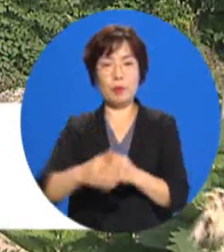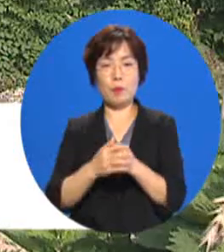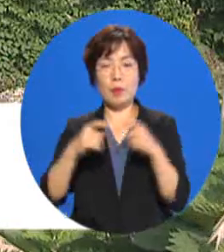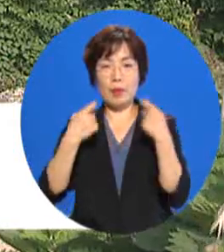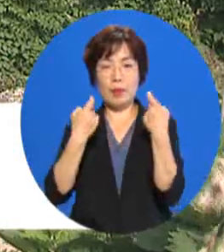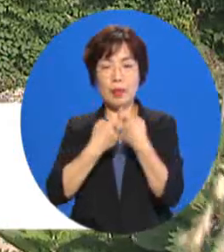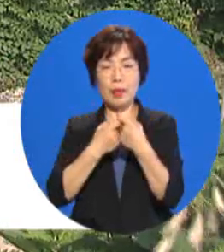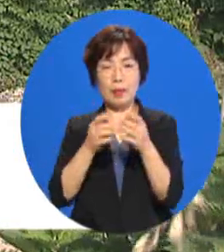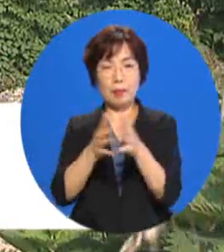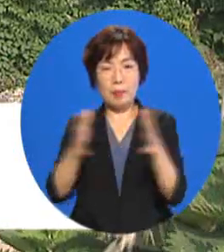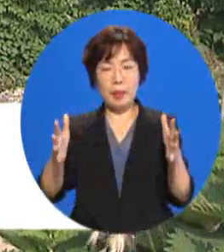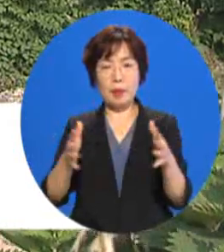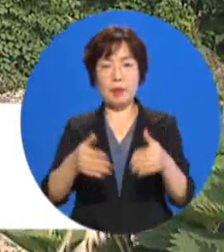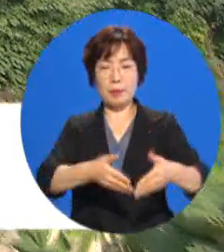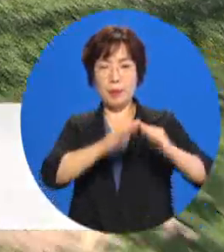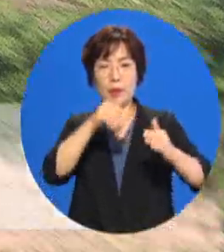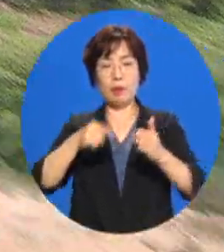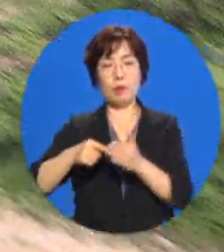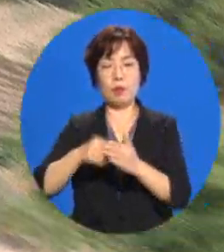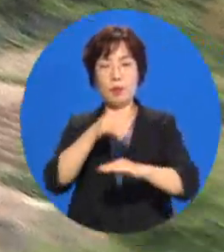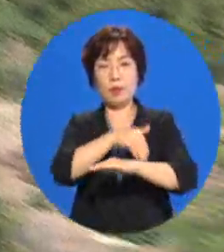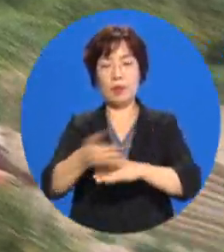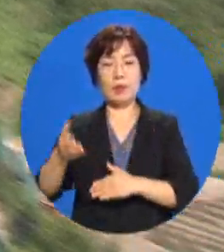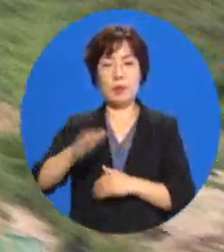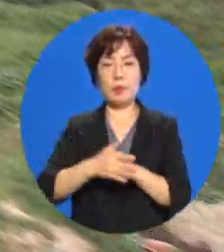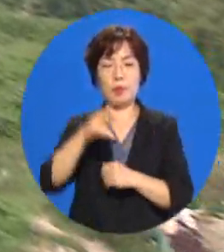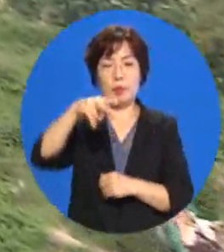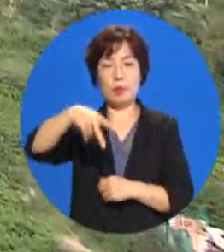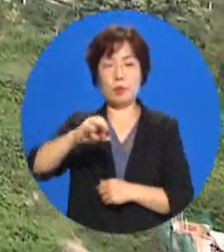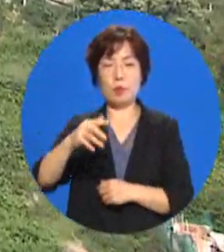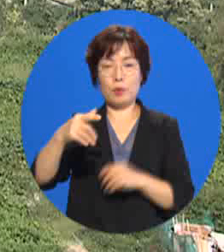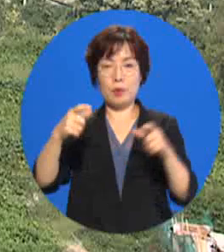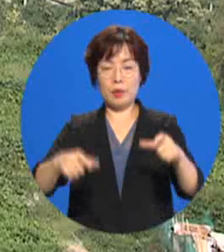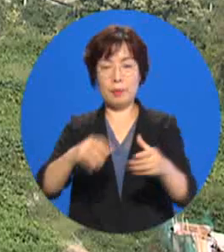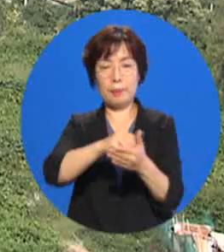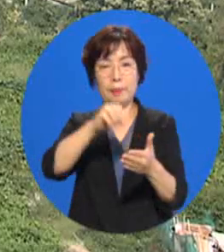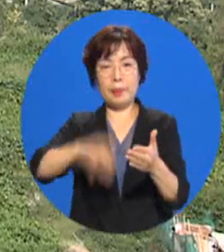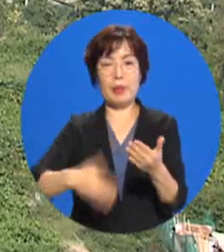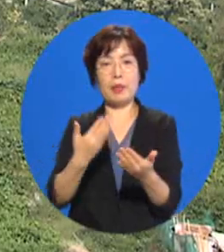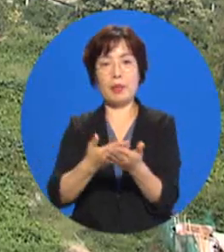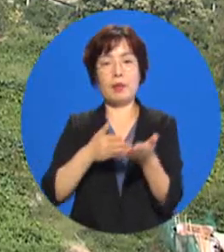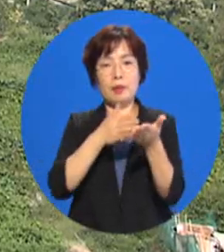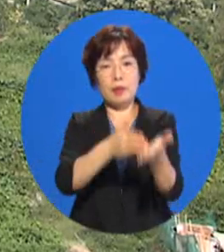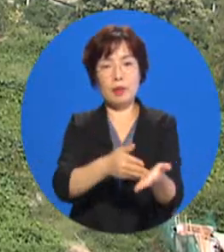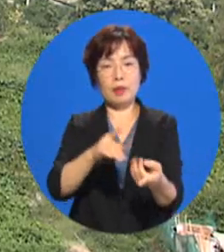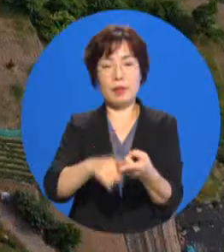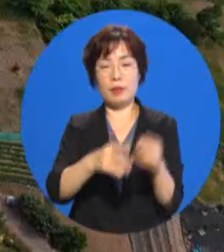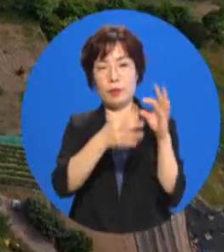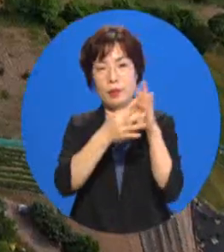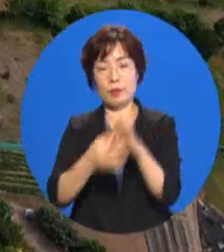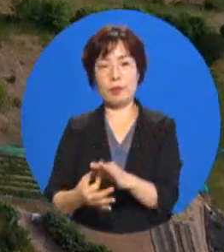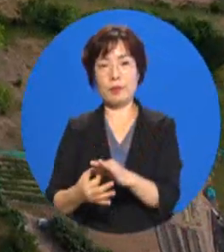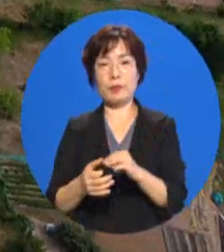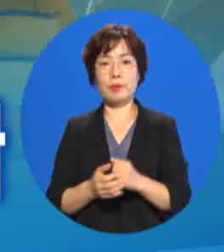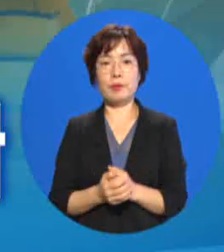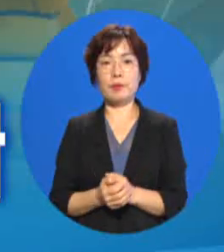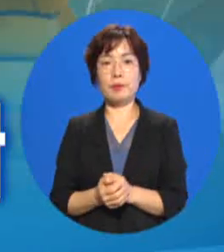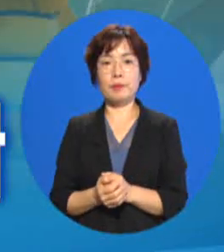민간 임대주택 조성 사업을 추진하기로 했지만 중촌마을을 제외해달라는 주민들의 주장이 제기돼 왔습니다.